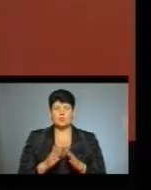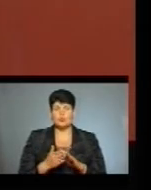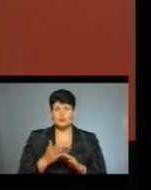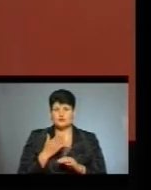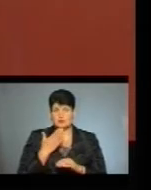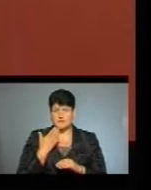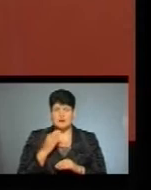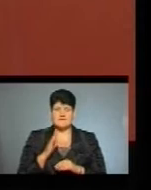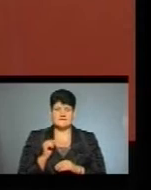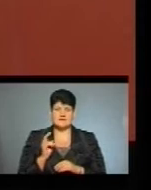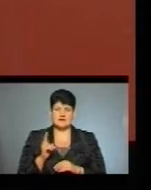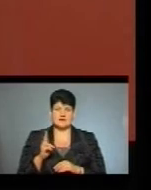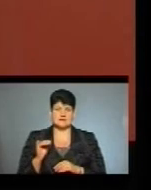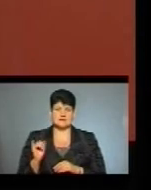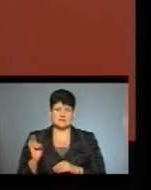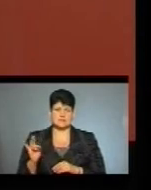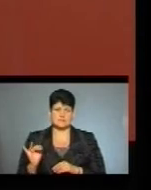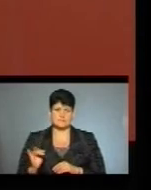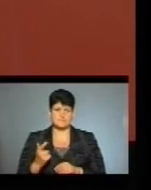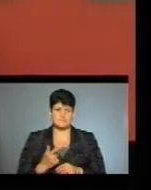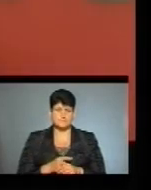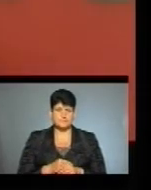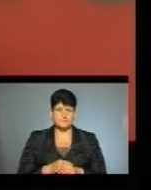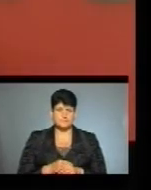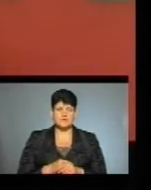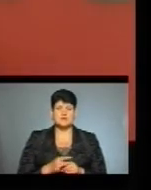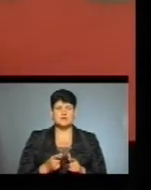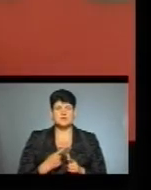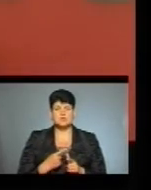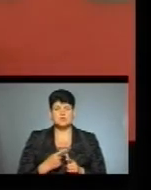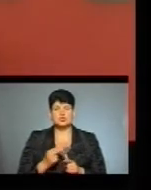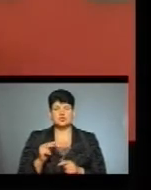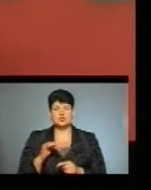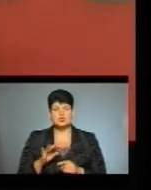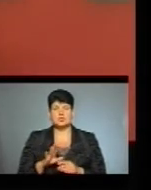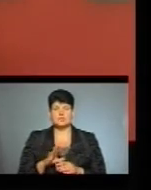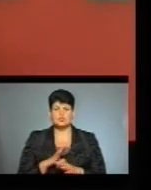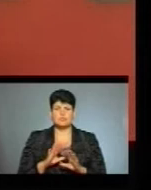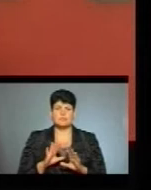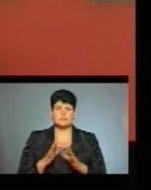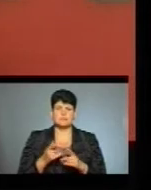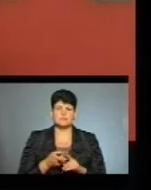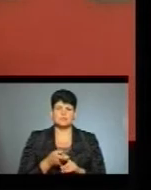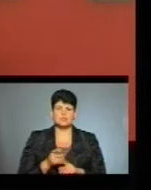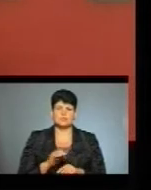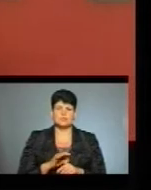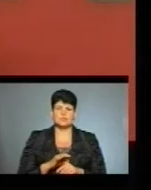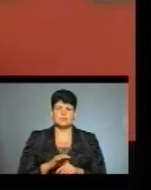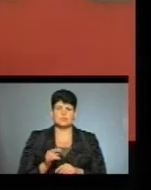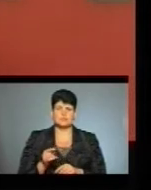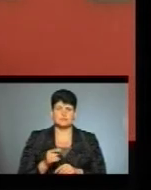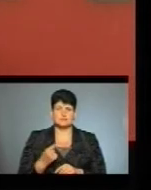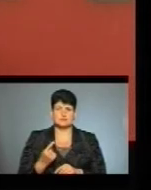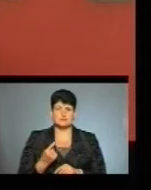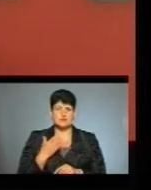немає вакцинації. Отже, чи були саме летальні випадки у зв'язку з захворюванням на Тернопільщині за останні